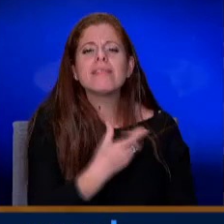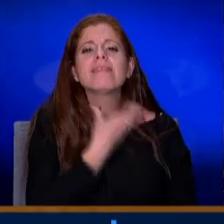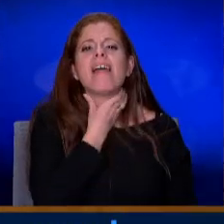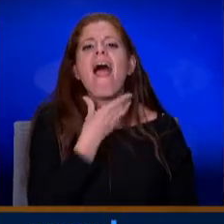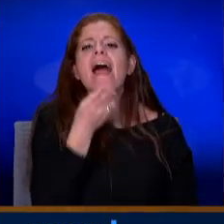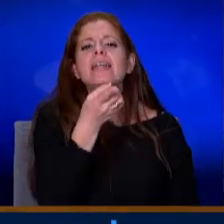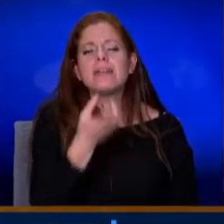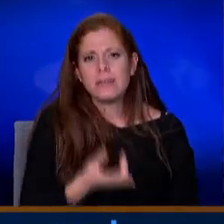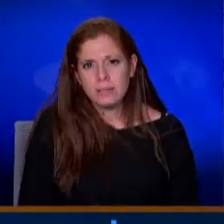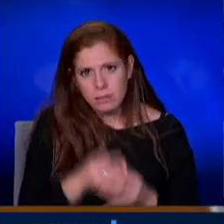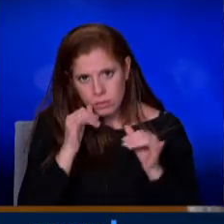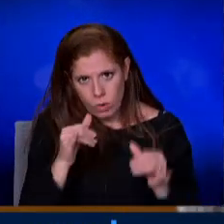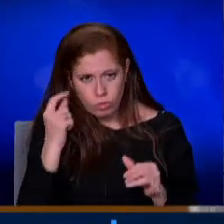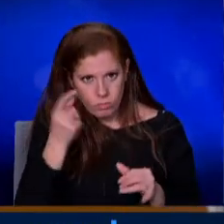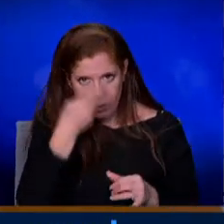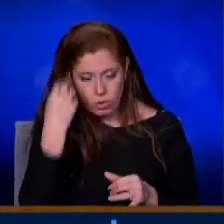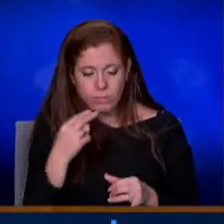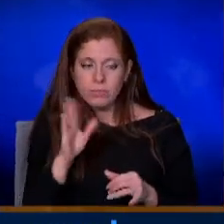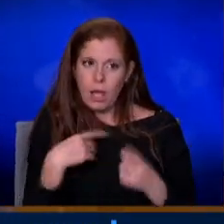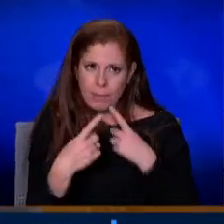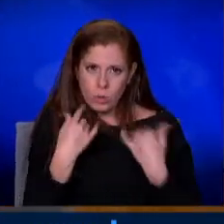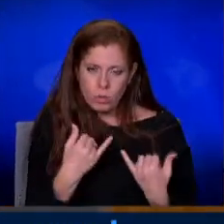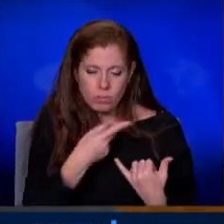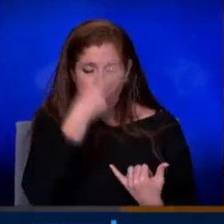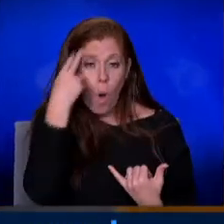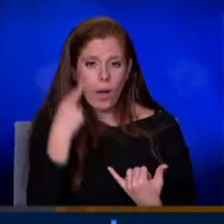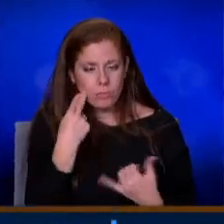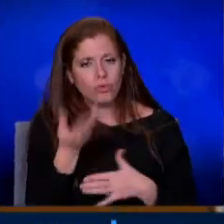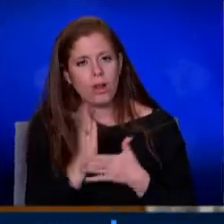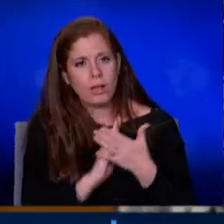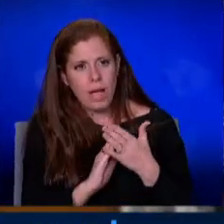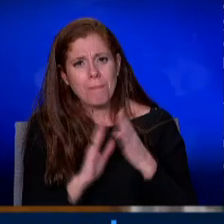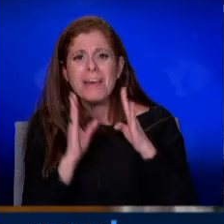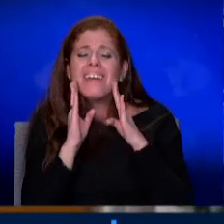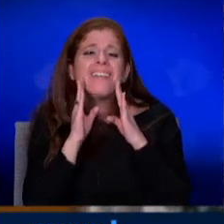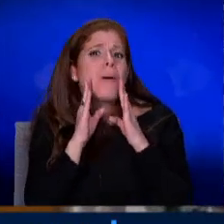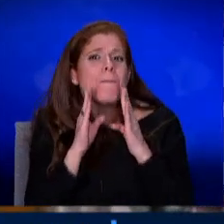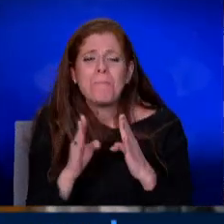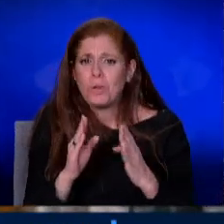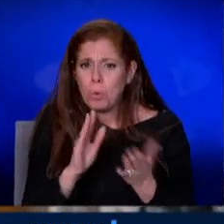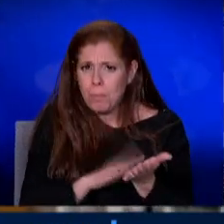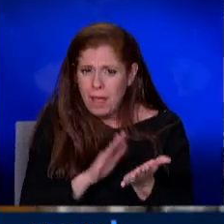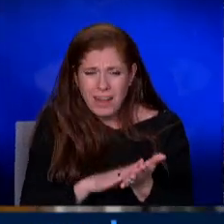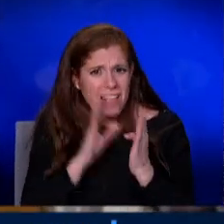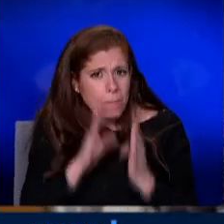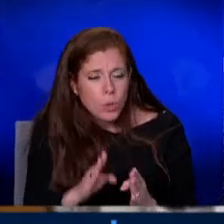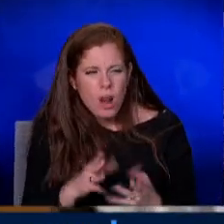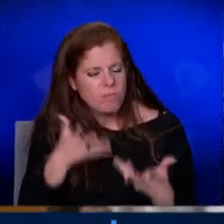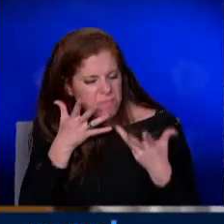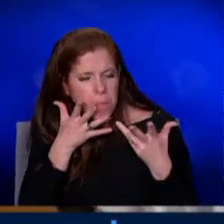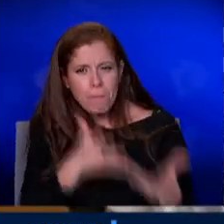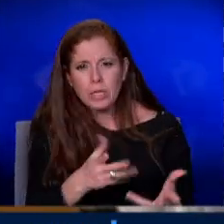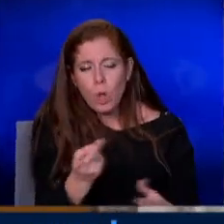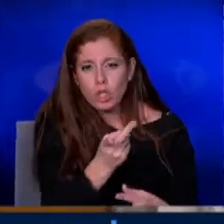הסטניות! גם בדיון היום סערו ארוחות. ההורים, שבחלקם הביעו אמון בגננת גם לאחר הגשת התלונה, התפרצו לעברן של